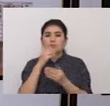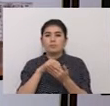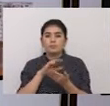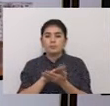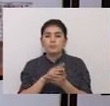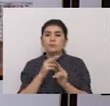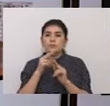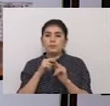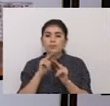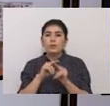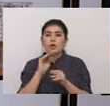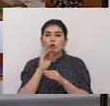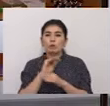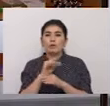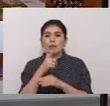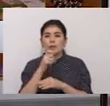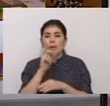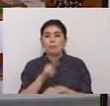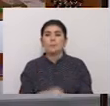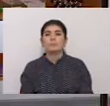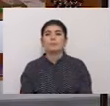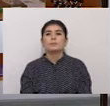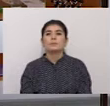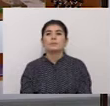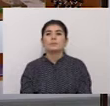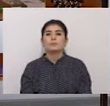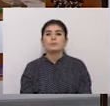hisoblanadi. Shuning uchun ham qo'shma gapdir.